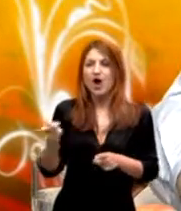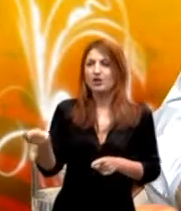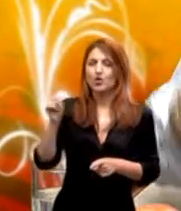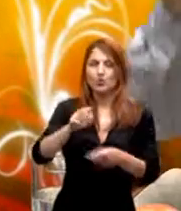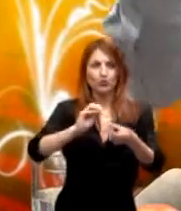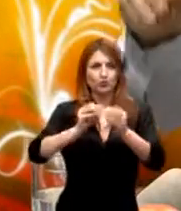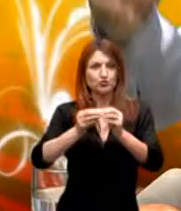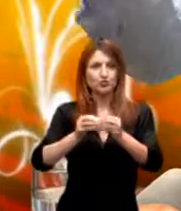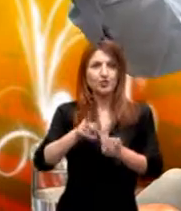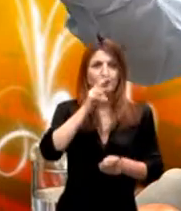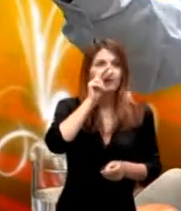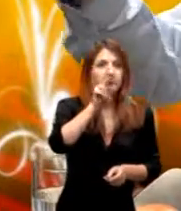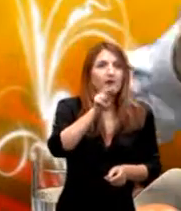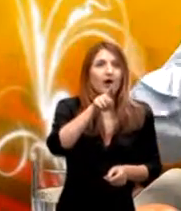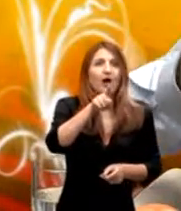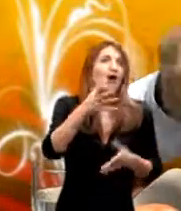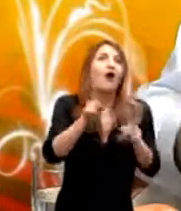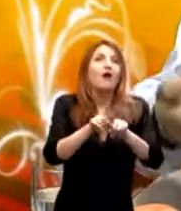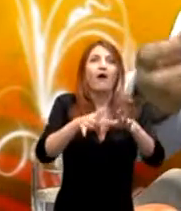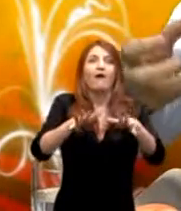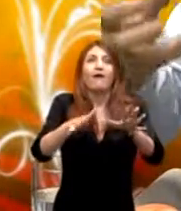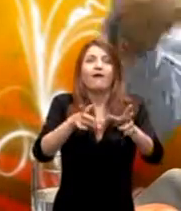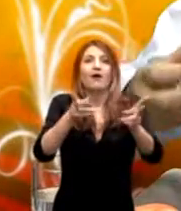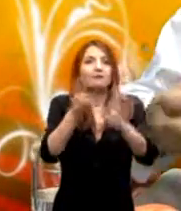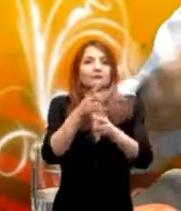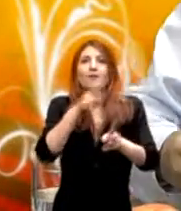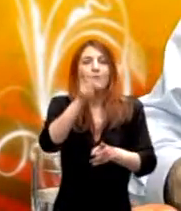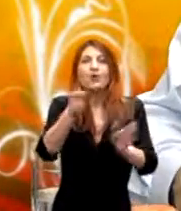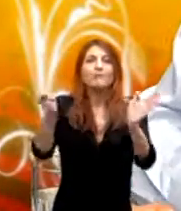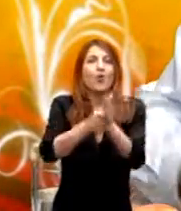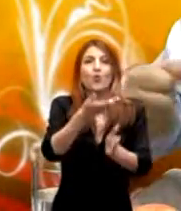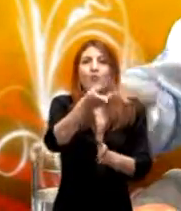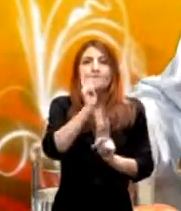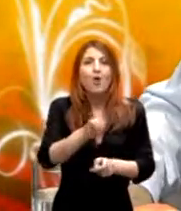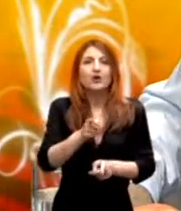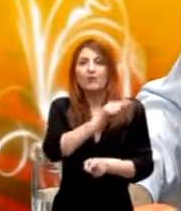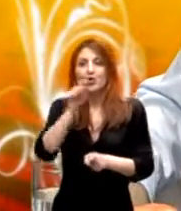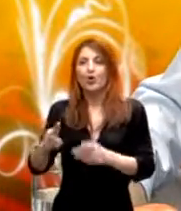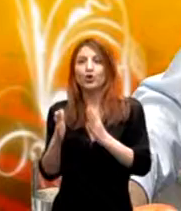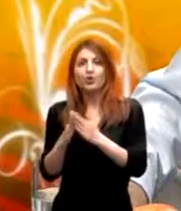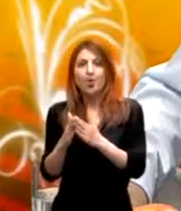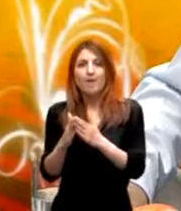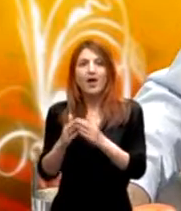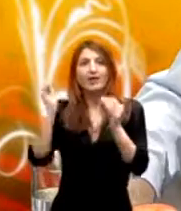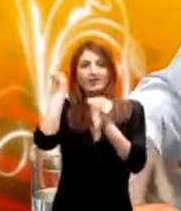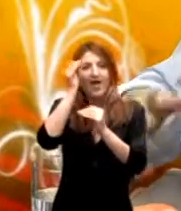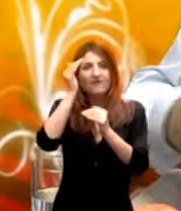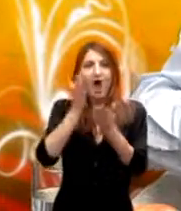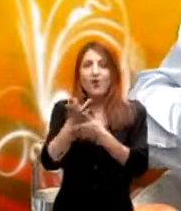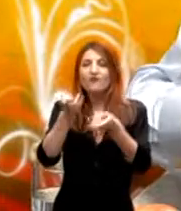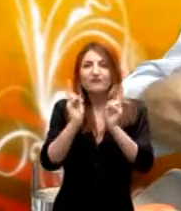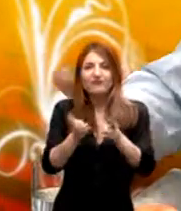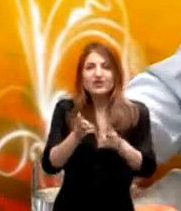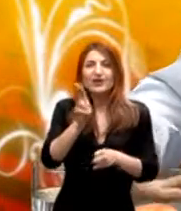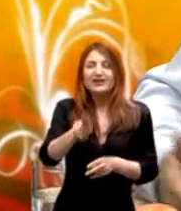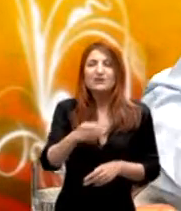u dućan, vidi, napali se na neku hranu, kupit će si, uzet će si, dođe kući na večer, ako u frižideru